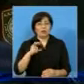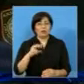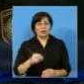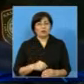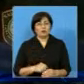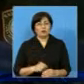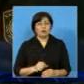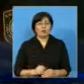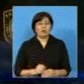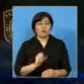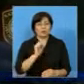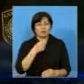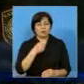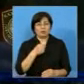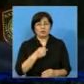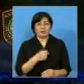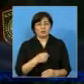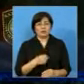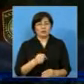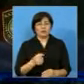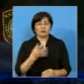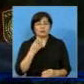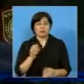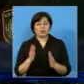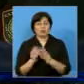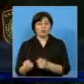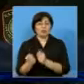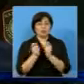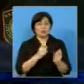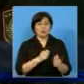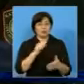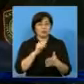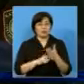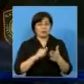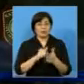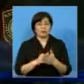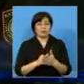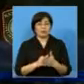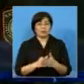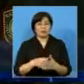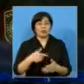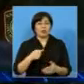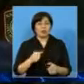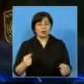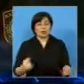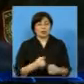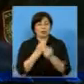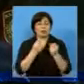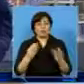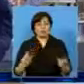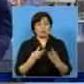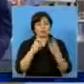салқын аяздан жылы үйге кіргізгендіктен болып отыр. Осының әсерінен газ баллон жарылып, ары қарай өртке